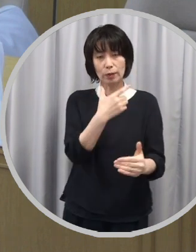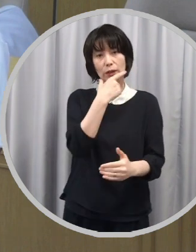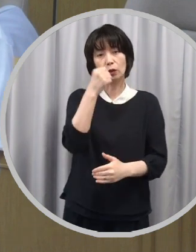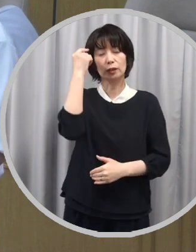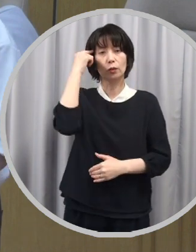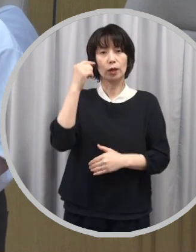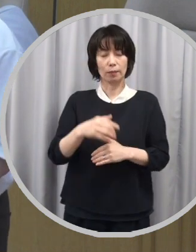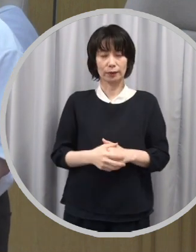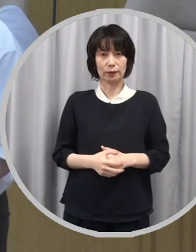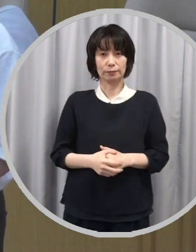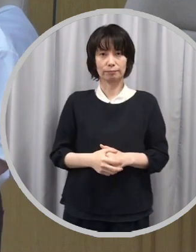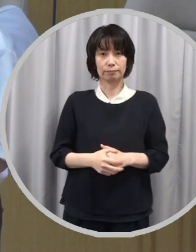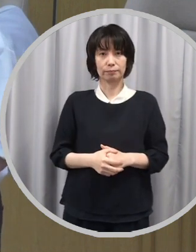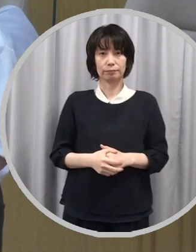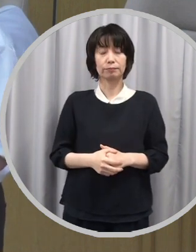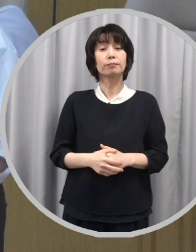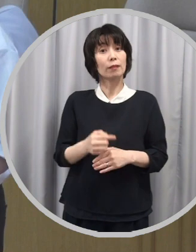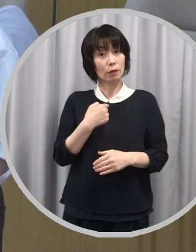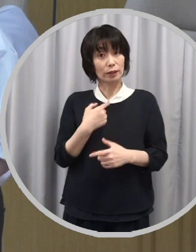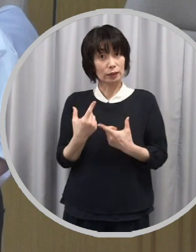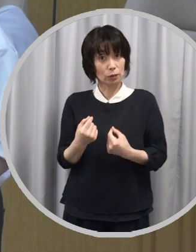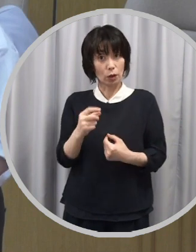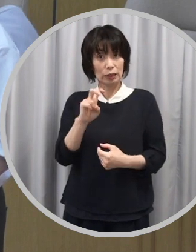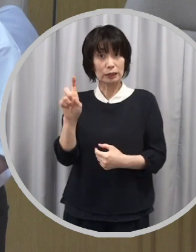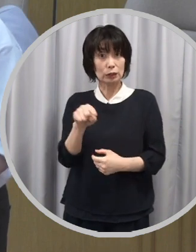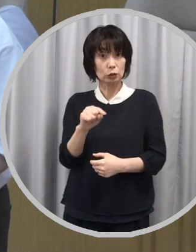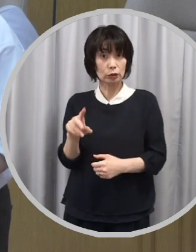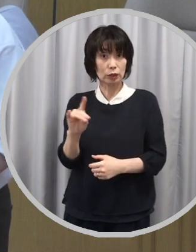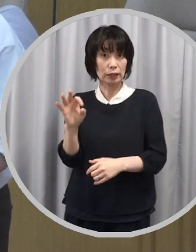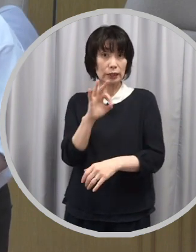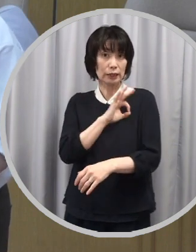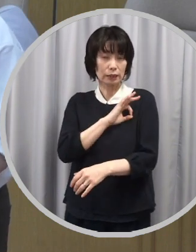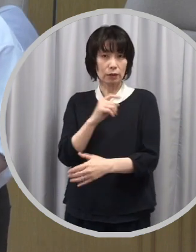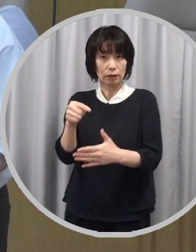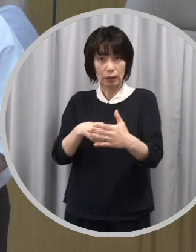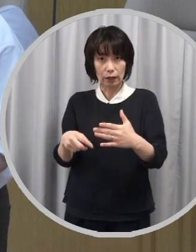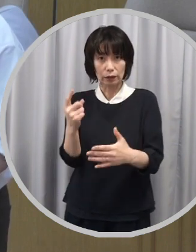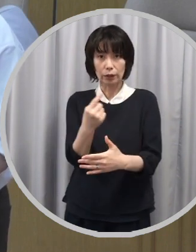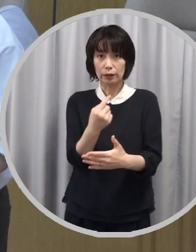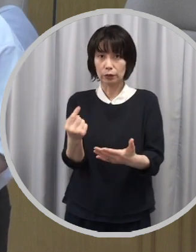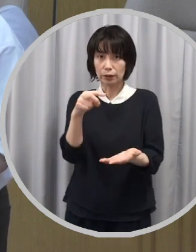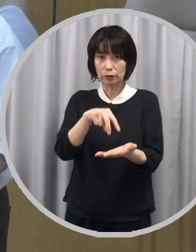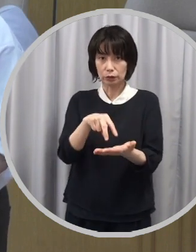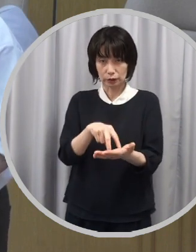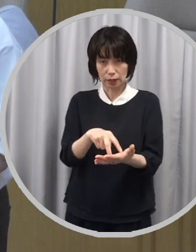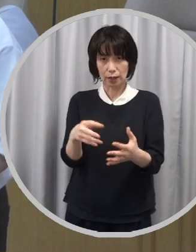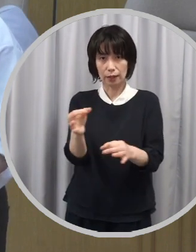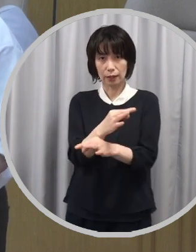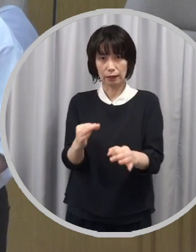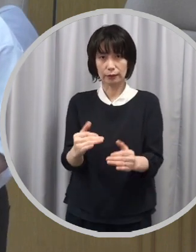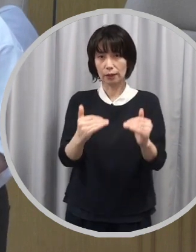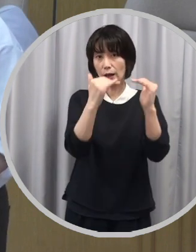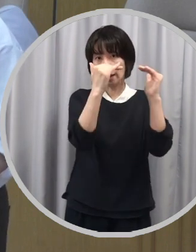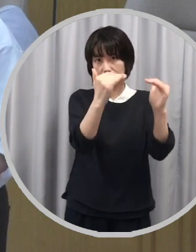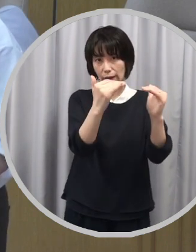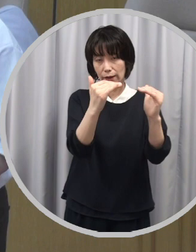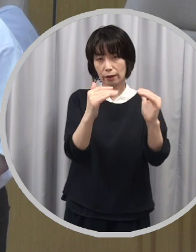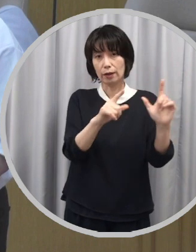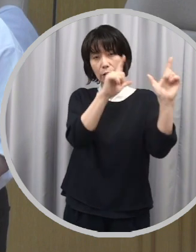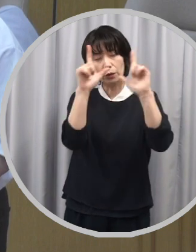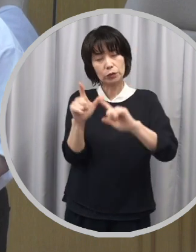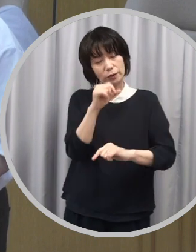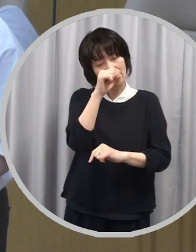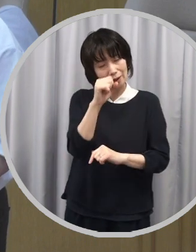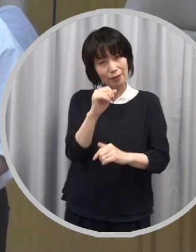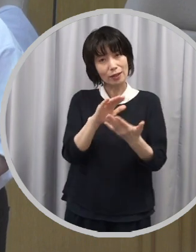思います。私も20名の議員の一人として、地域経済の発展と住んでよか